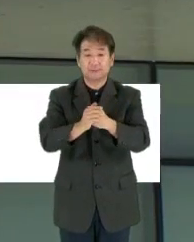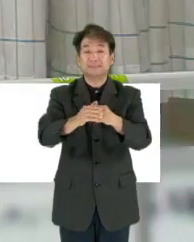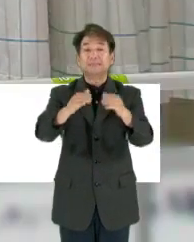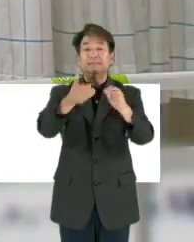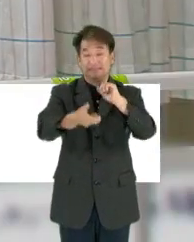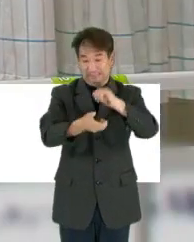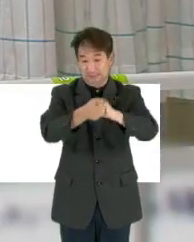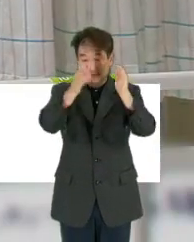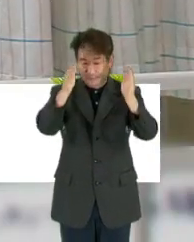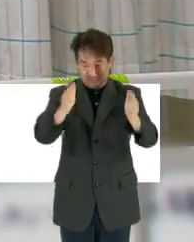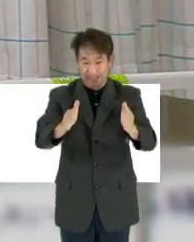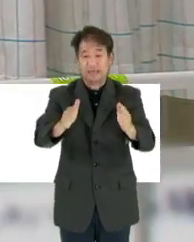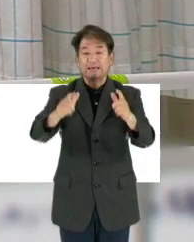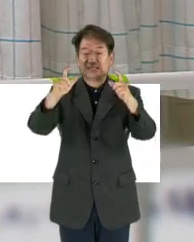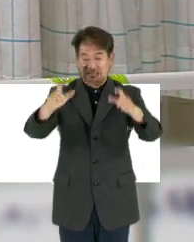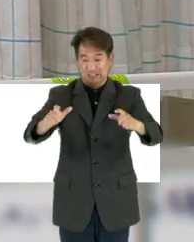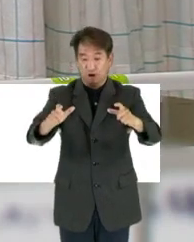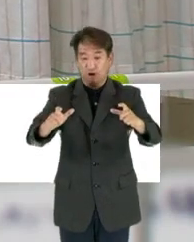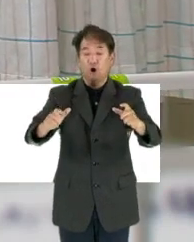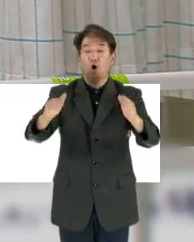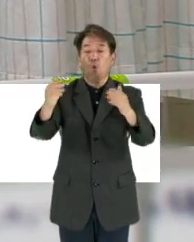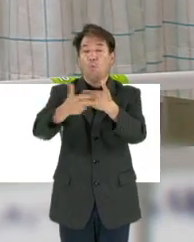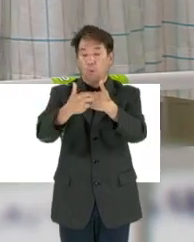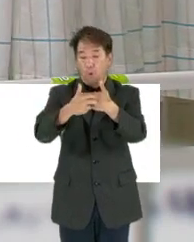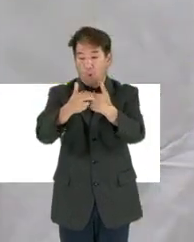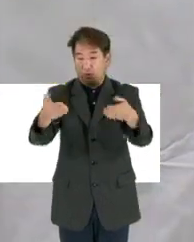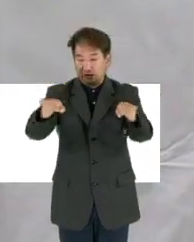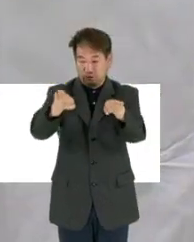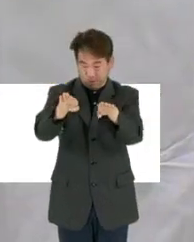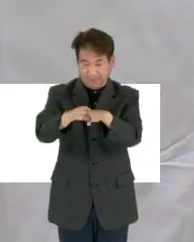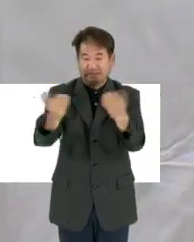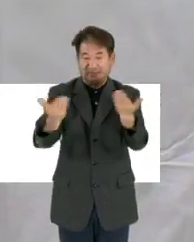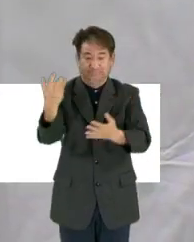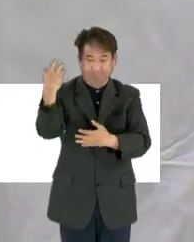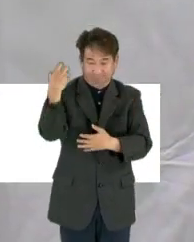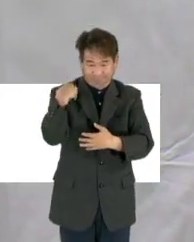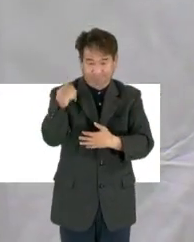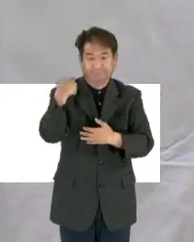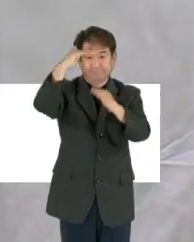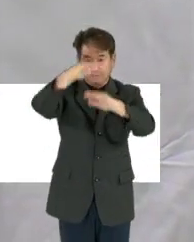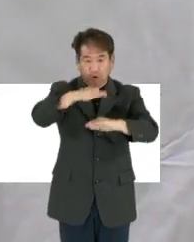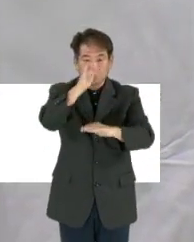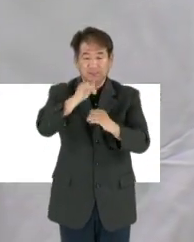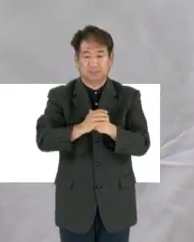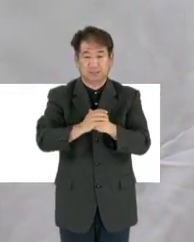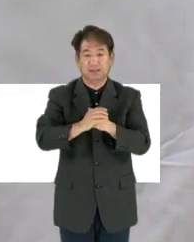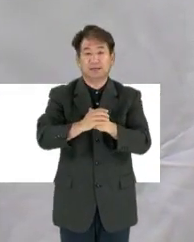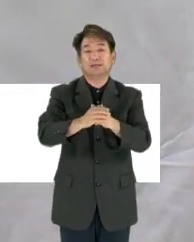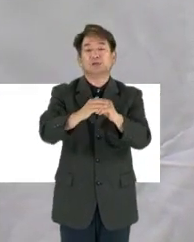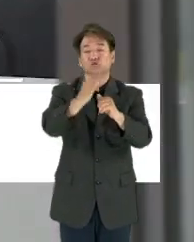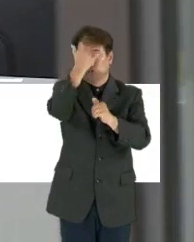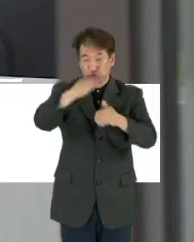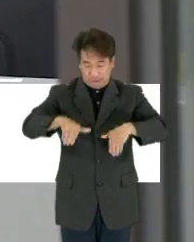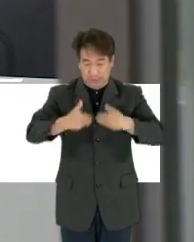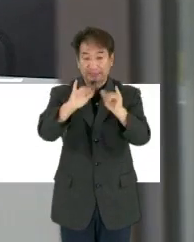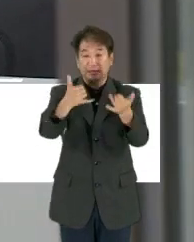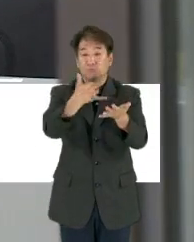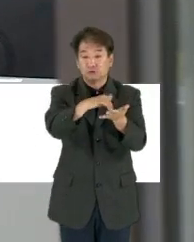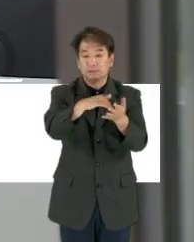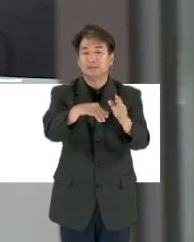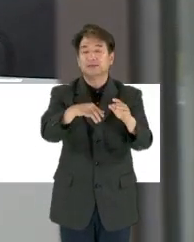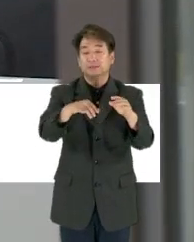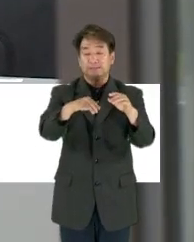공공 보건 의료 기관 의 의무 부 무 토록 하는 내용을 담고 있습니다 현재 충남의 인구 1000명당 의사 수는 1.5 으며